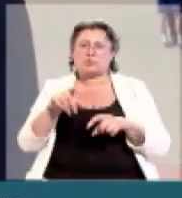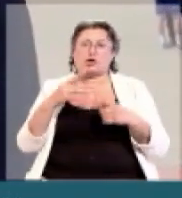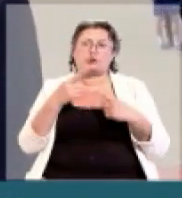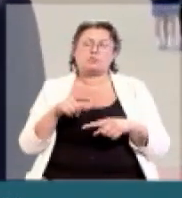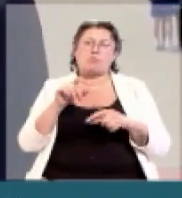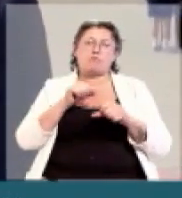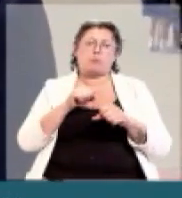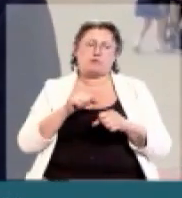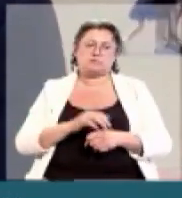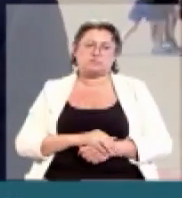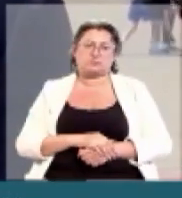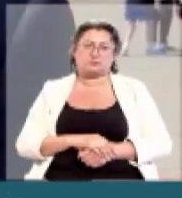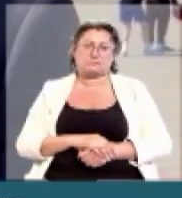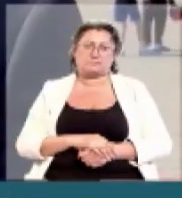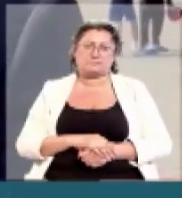спорта. Дети